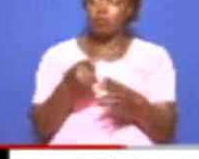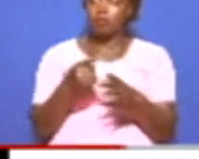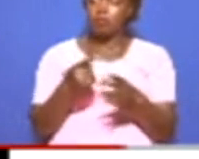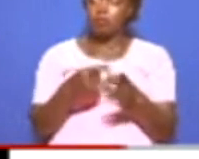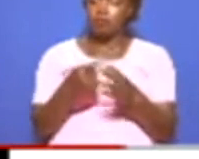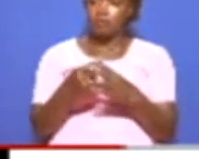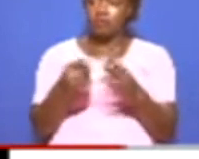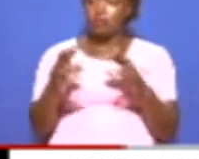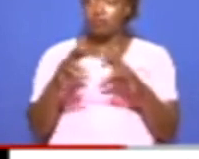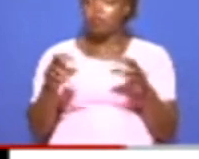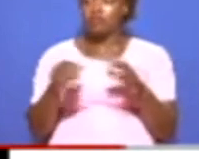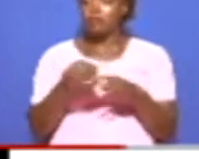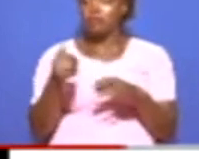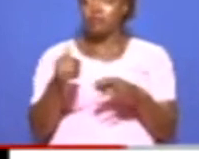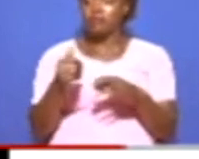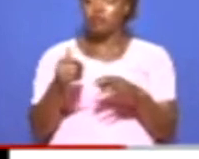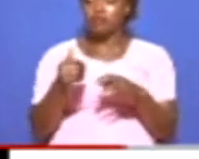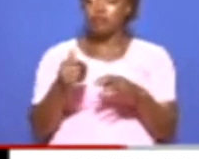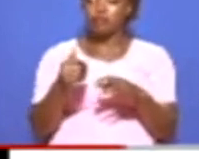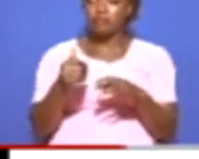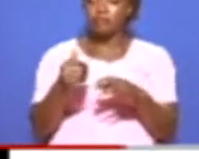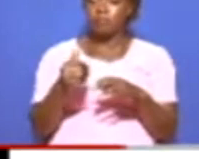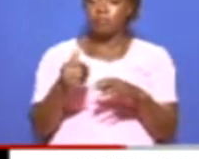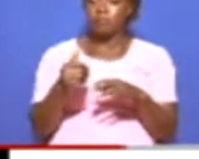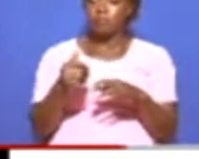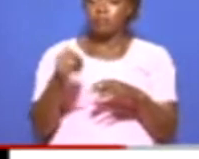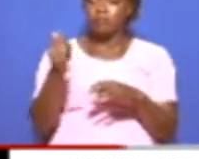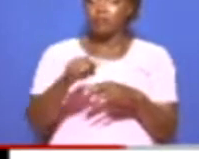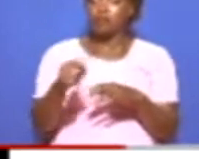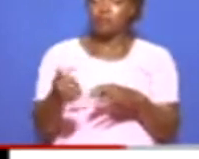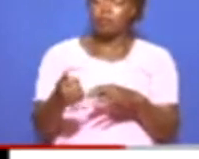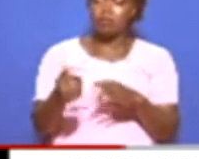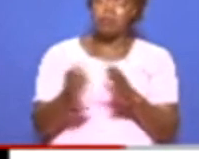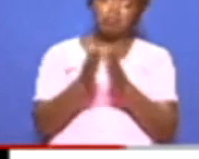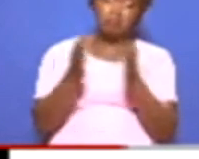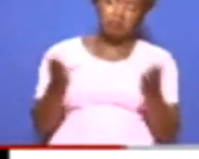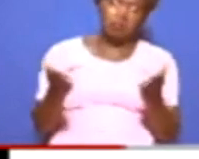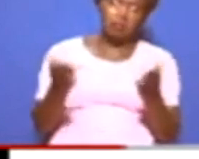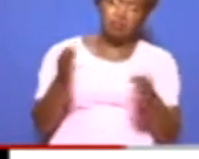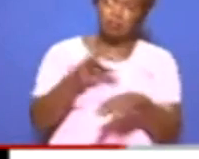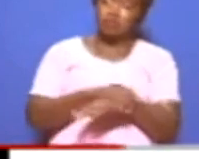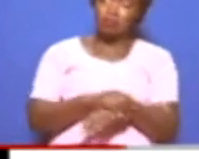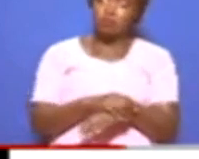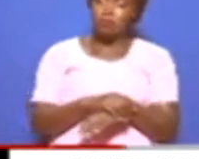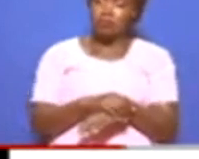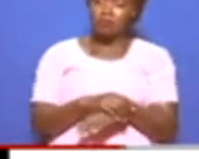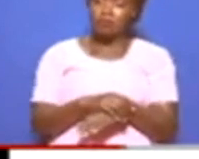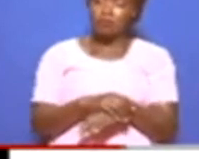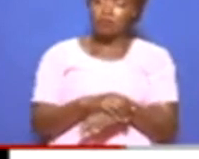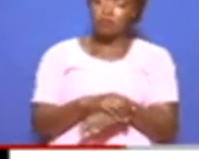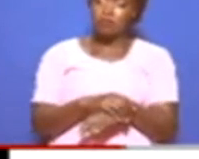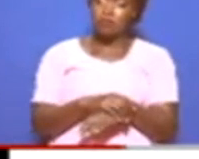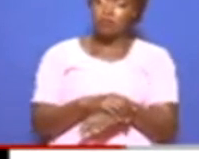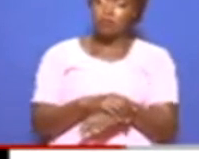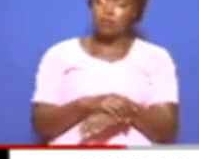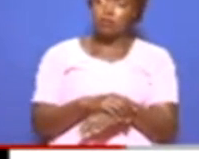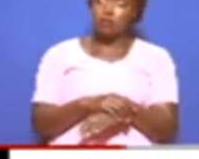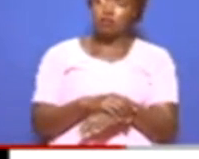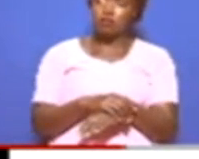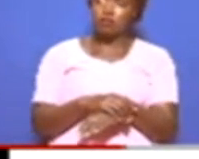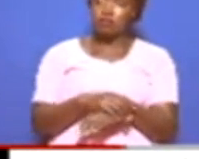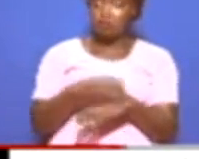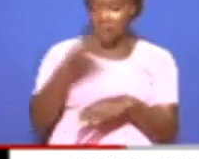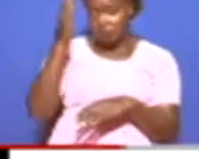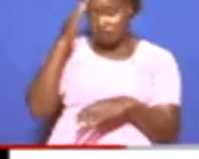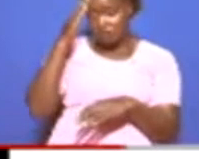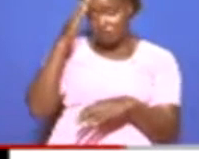umetafuta masaa zingine kwa ndege aina yote kama ni ile kubwa upate kufanya rating yake ile ndege.